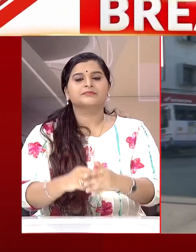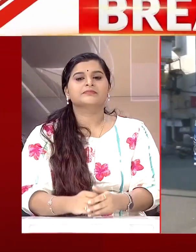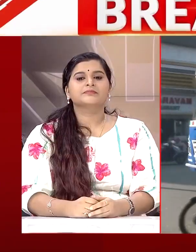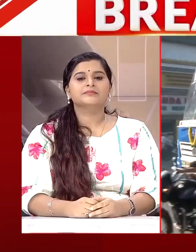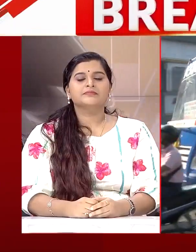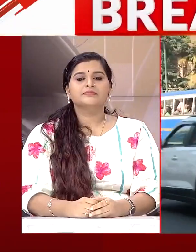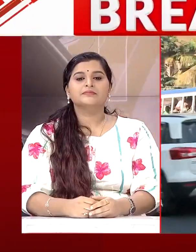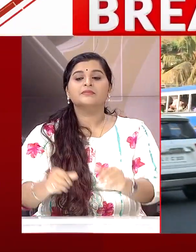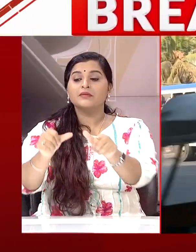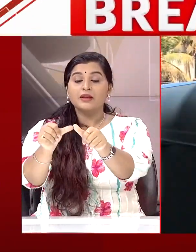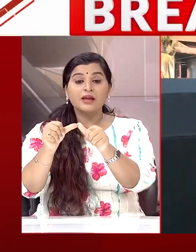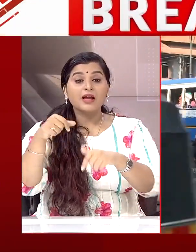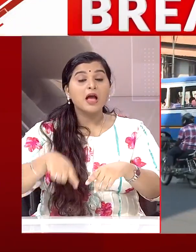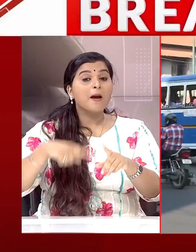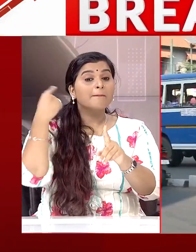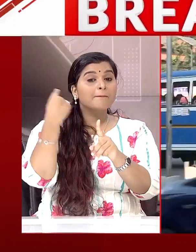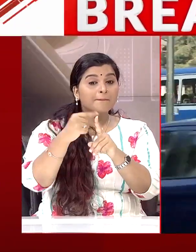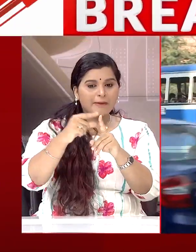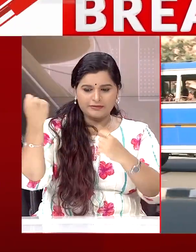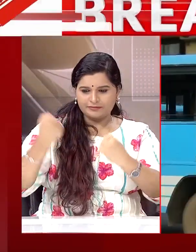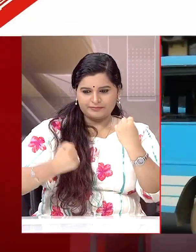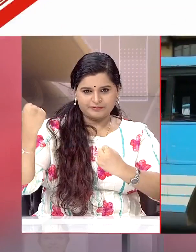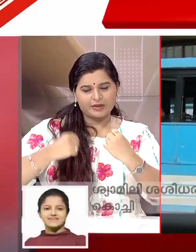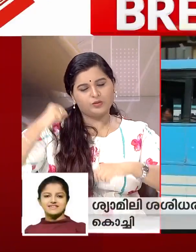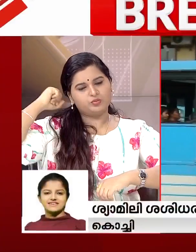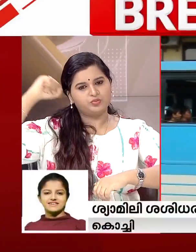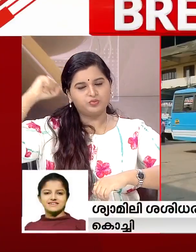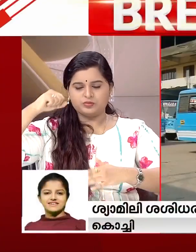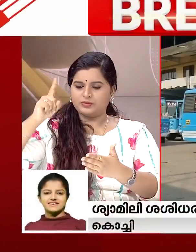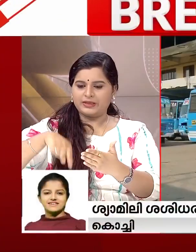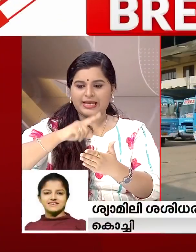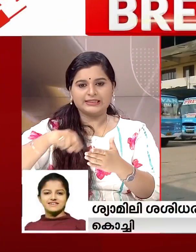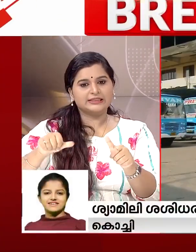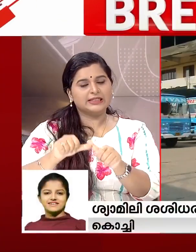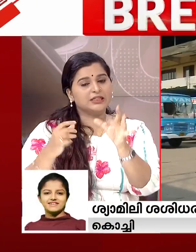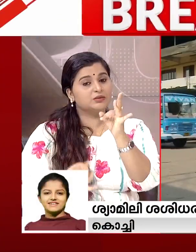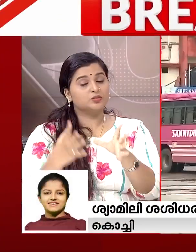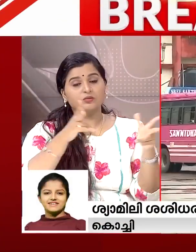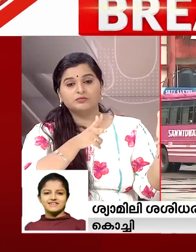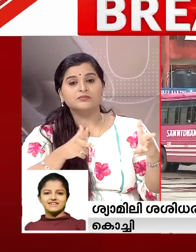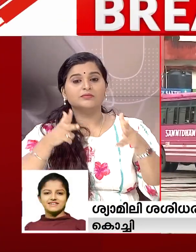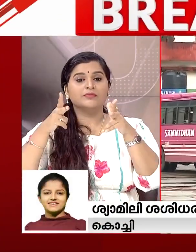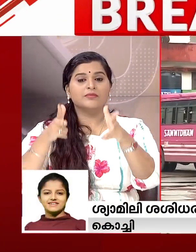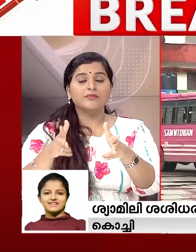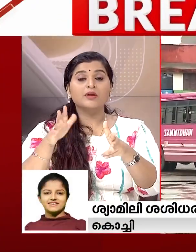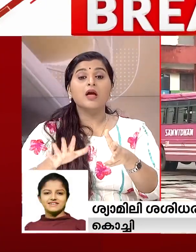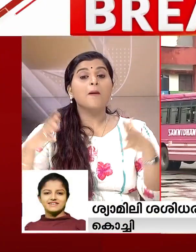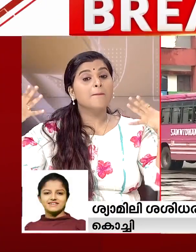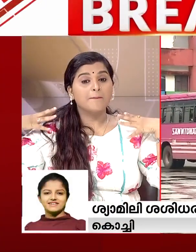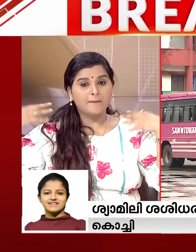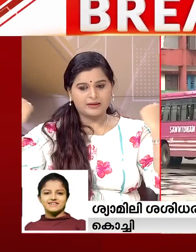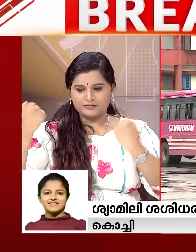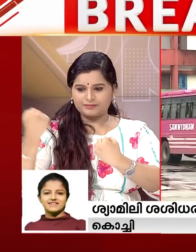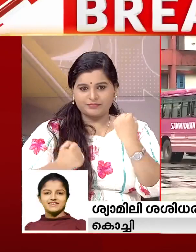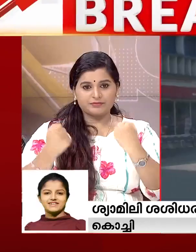ഒരു താത്കാലിക പിന്മാറ്റത്തിലാണ് നിലവിൽ സ്വകാര്യ ബസ് ഉടമകളുടെ സംയുക്ത സംഘടന തീരുമാനിച്ചിട്ടുള്ളത്. ആന്റണി രാജു ഗതാഗത മന്ത്രിയുമായുള്ള